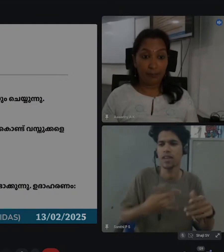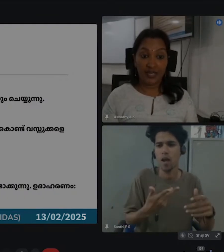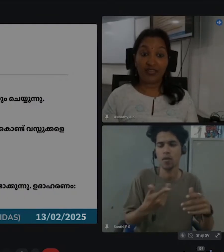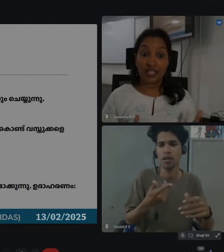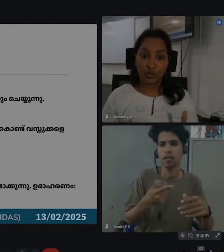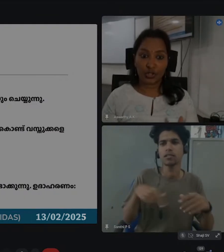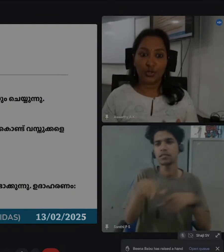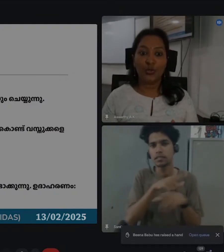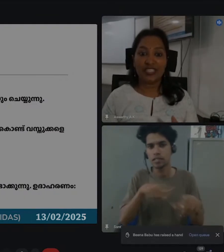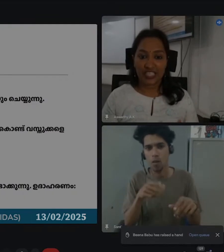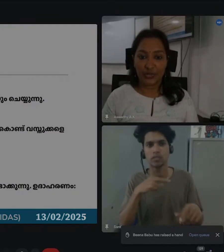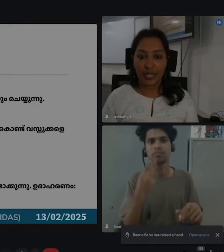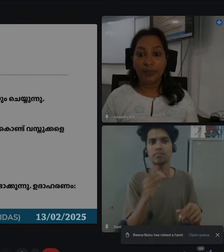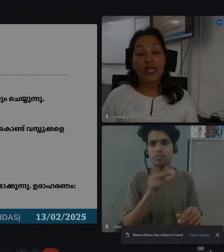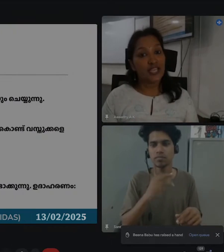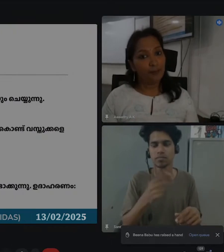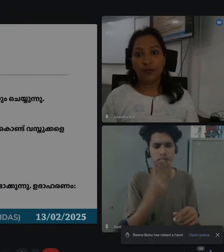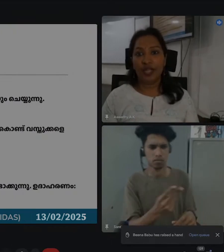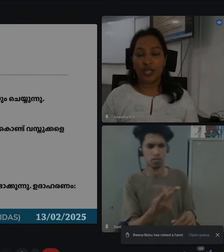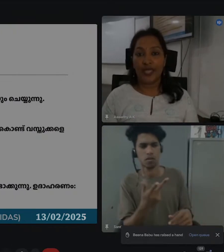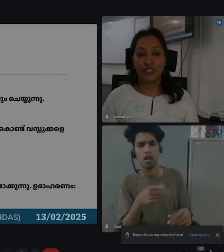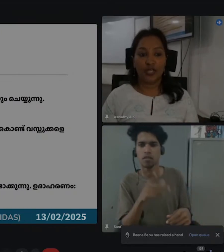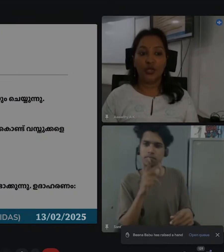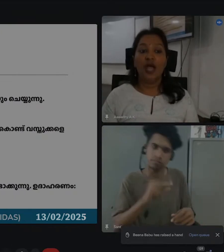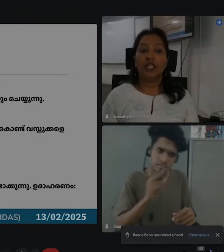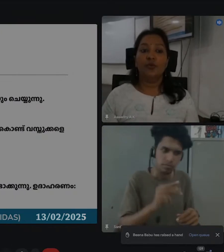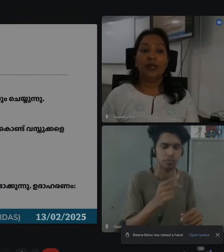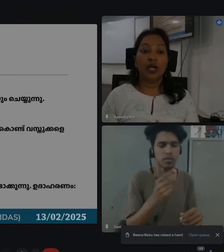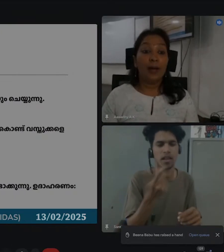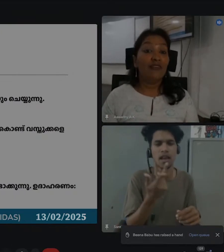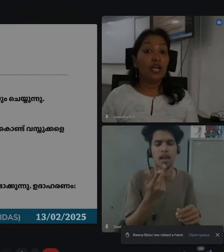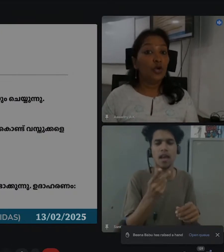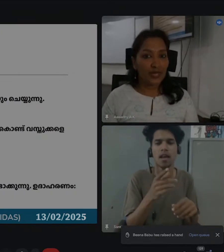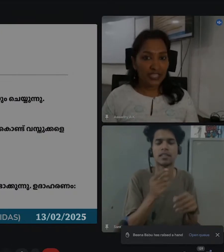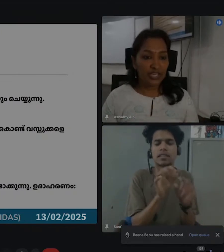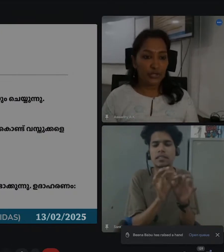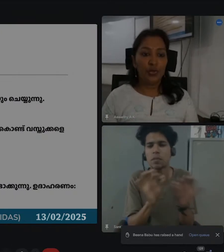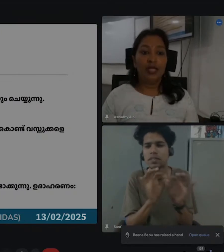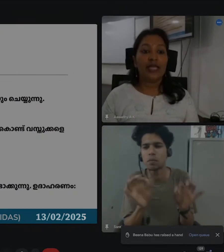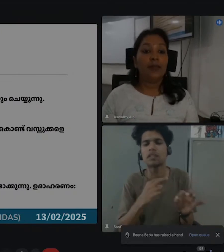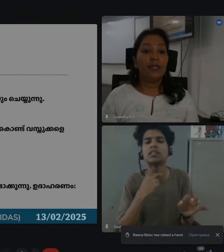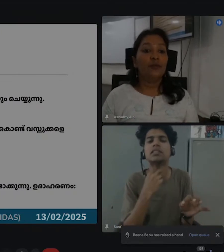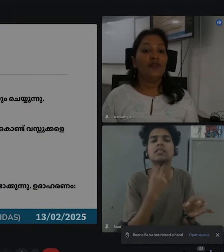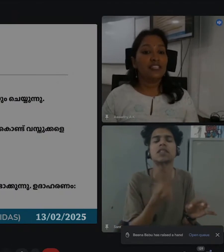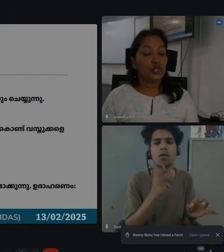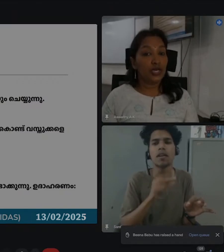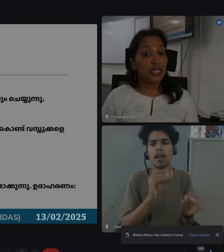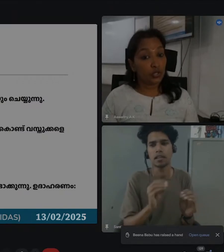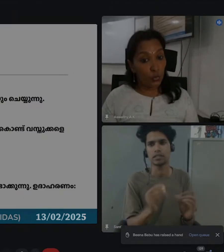ഭാഷയുടെ ഡെവലപ്മെന്റിൽ അവർ സന്തോഷത്തോടുകൂടി ചിരിക്കുകയും ശബ്ദമുണ്ടാക്കുകയും ചെയ്യുന്നു. അതുപോലെ മുഖഭാവങ്ങളോട്